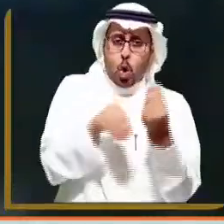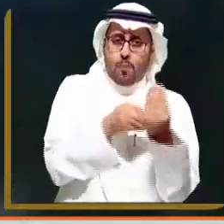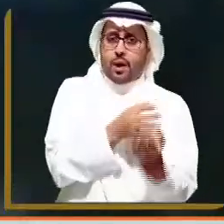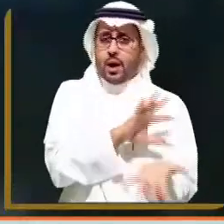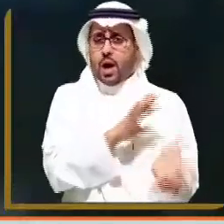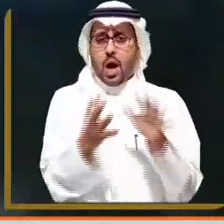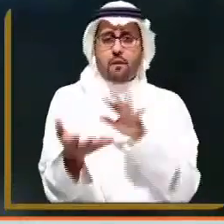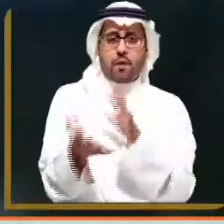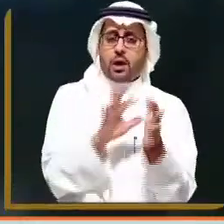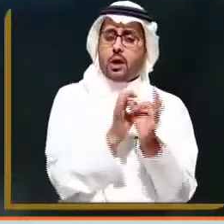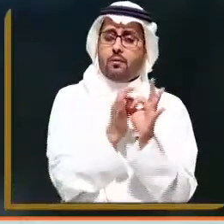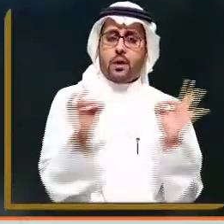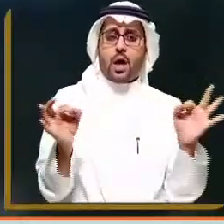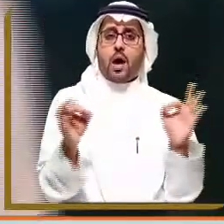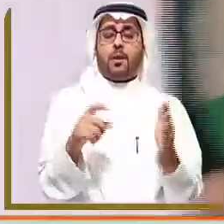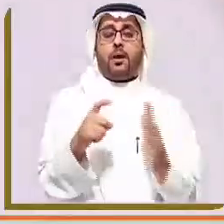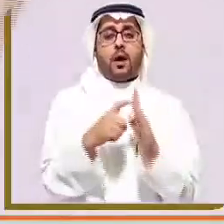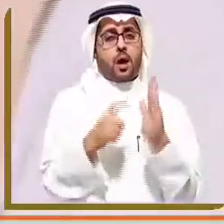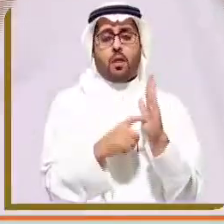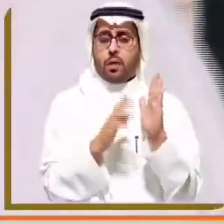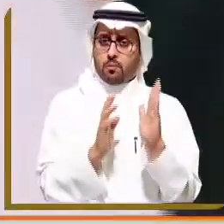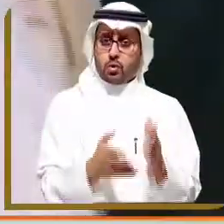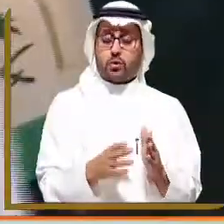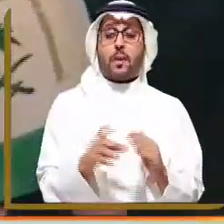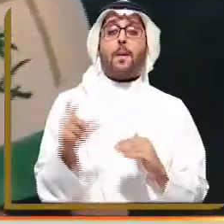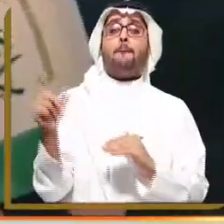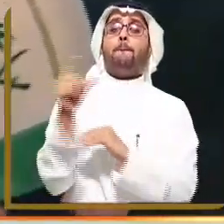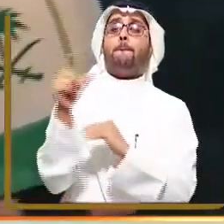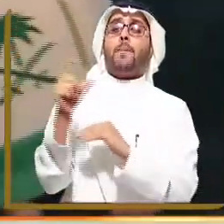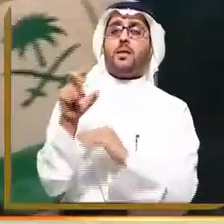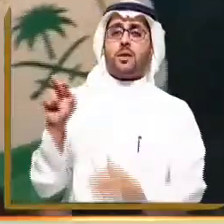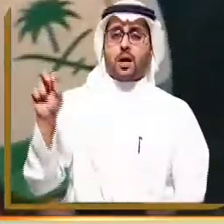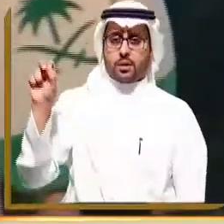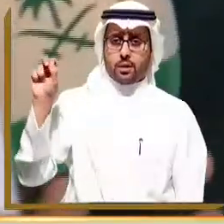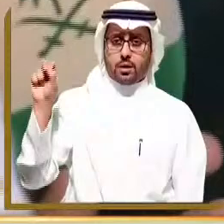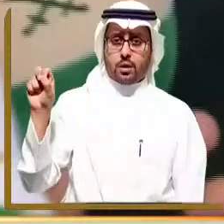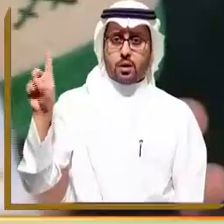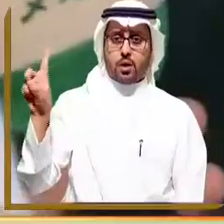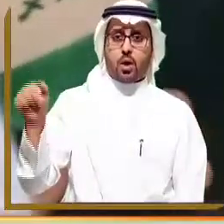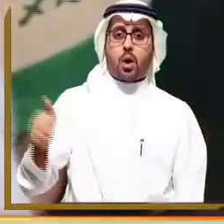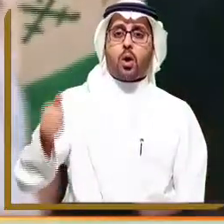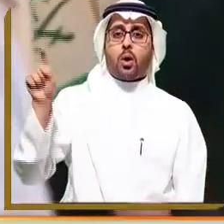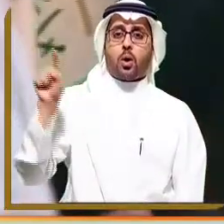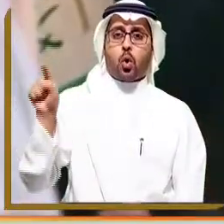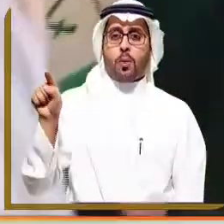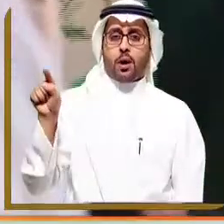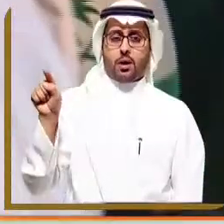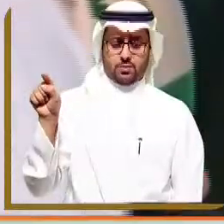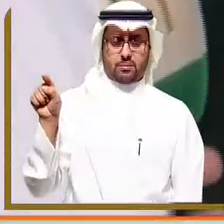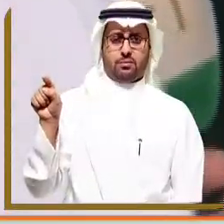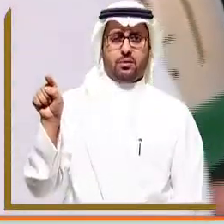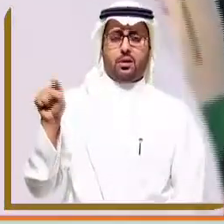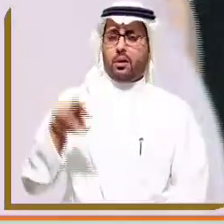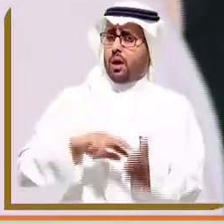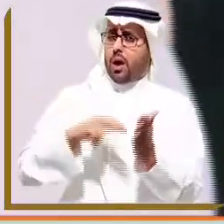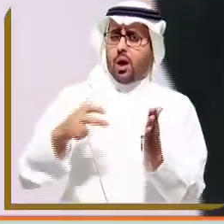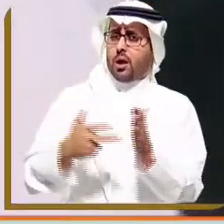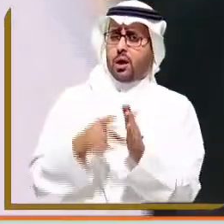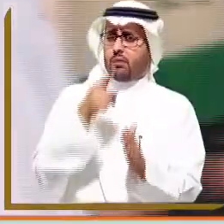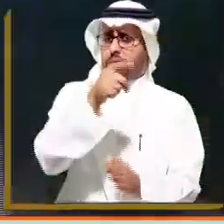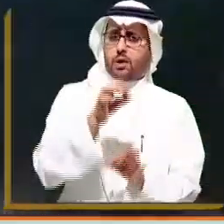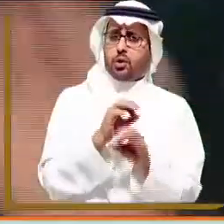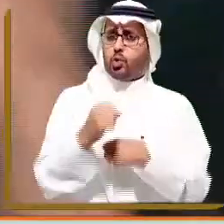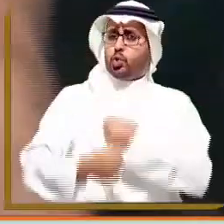الزوار ومرتدي المساجد. نعم. مسجد قباء له خصوصية خاصة، نود أن تحدثونا عن استعداداتكم في